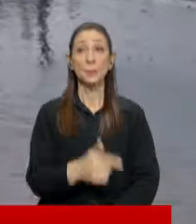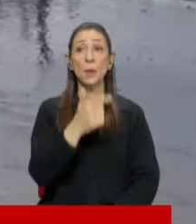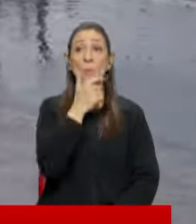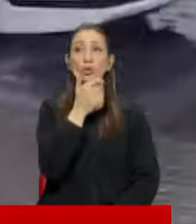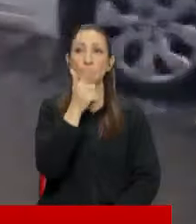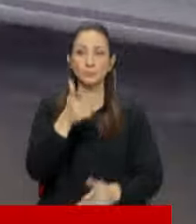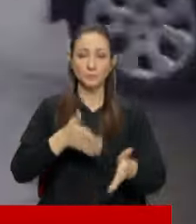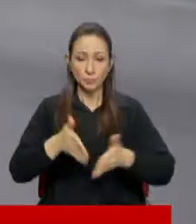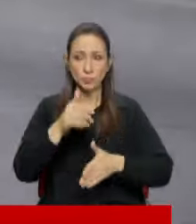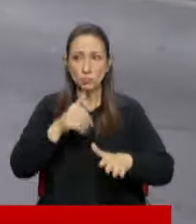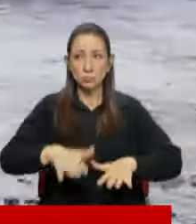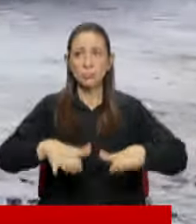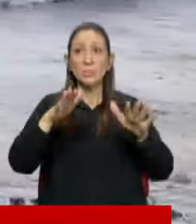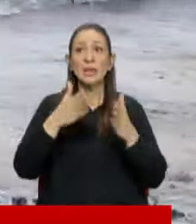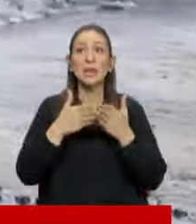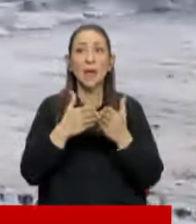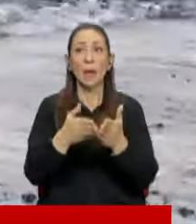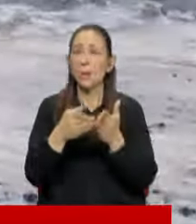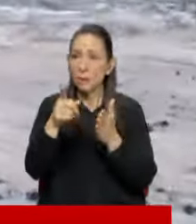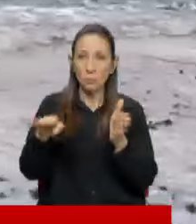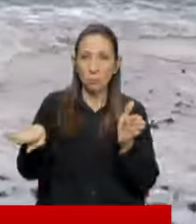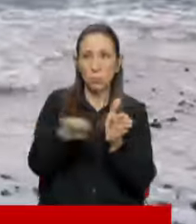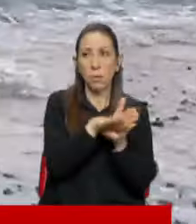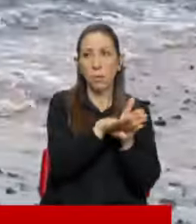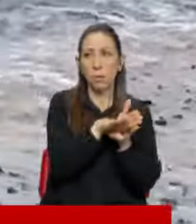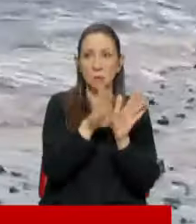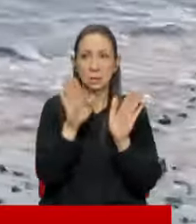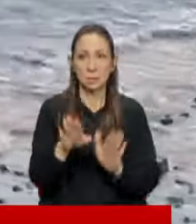Bodrum'da da caddeleri su bastı, tekneler karaya vurdu.